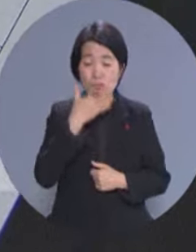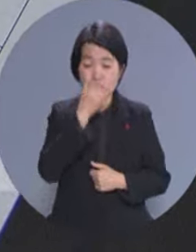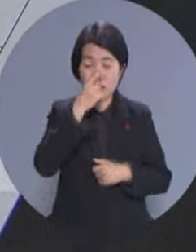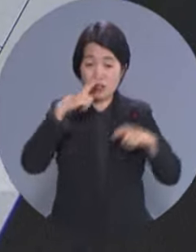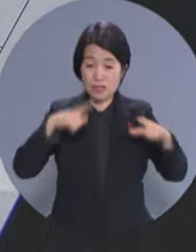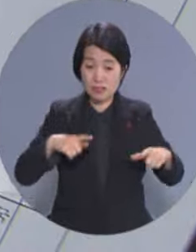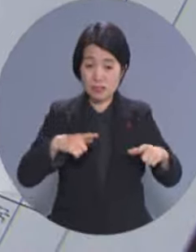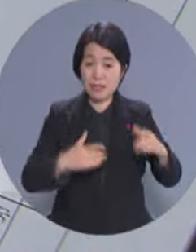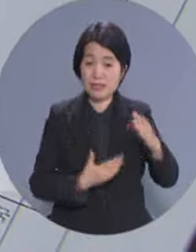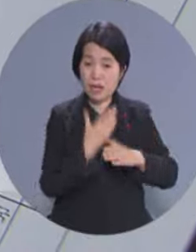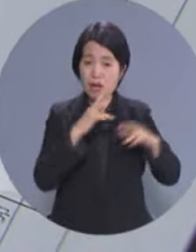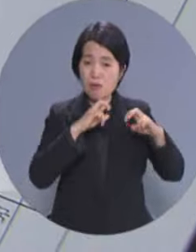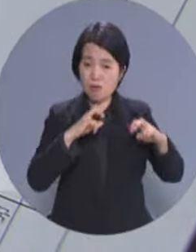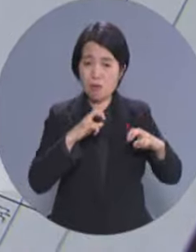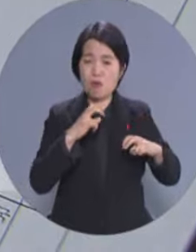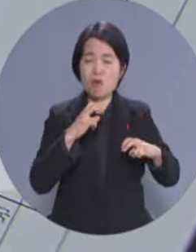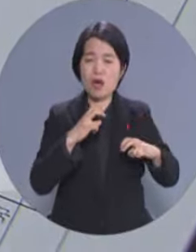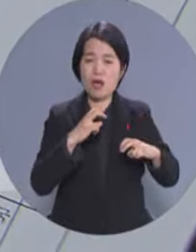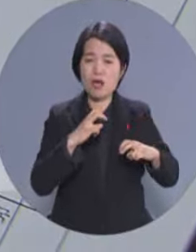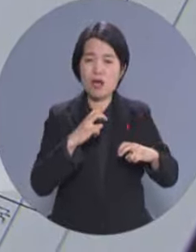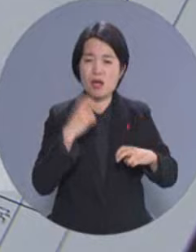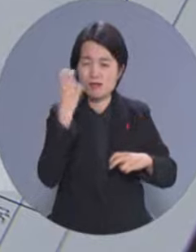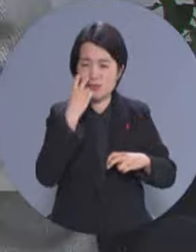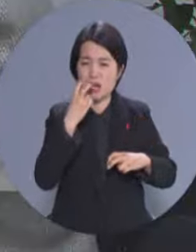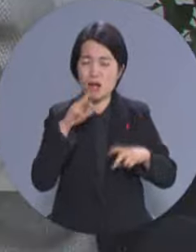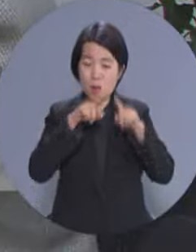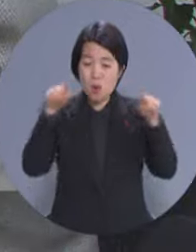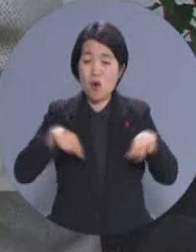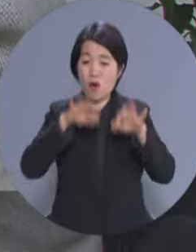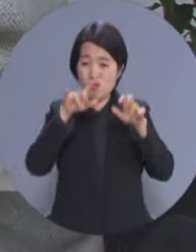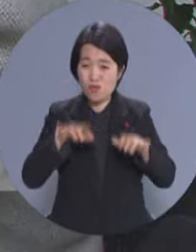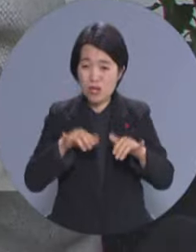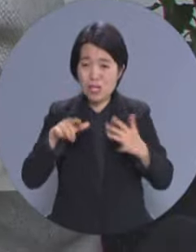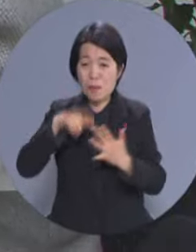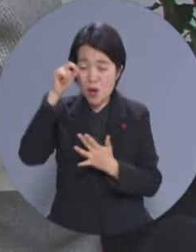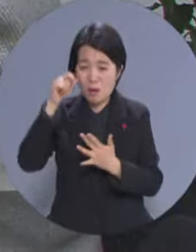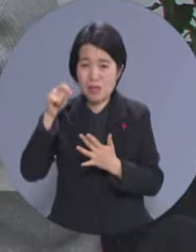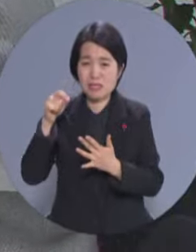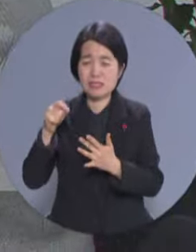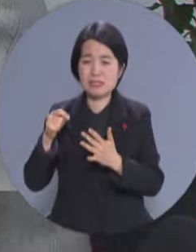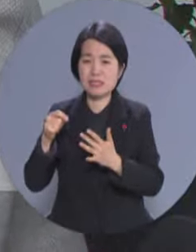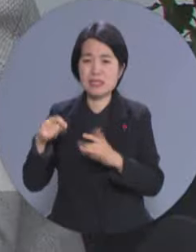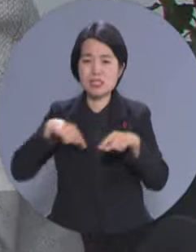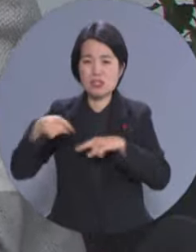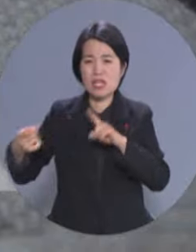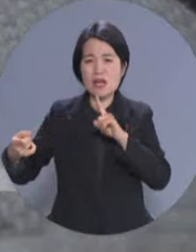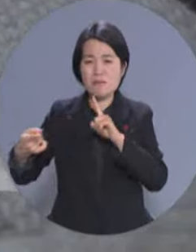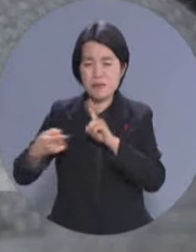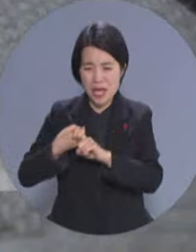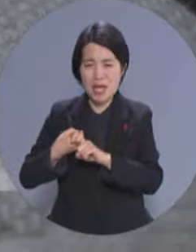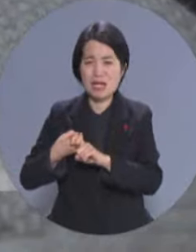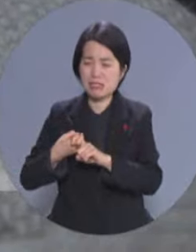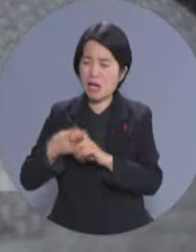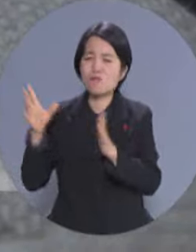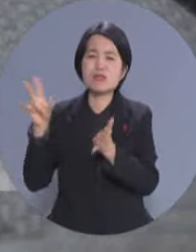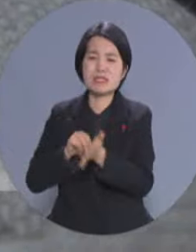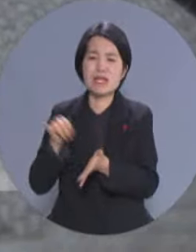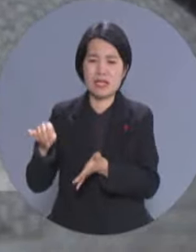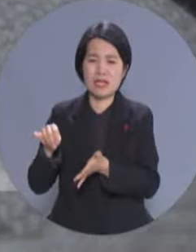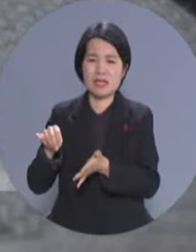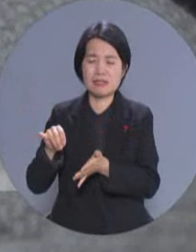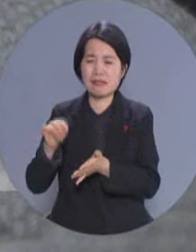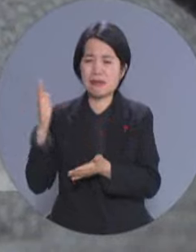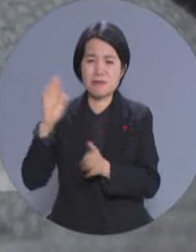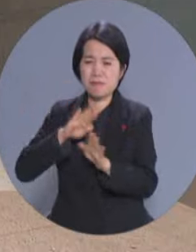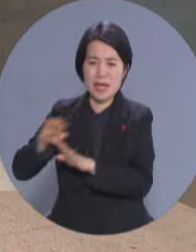여순 사건 진상조사 보고서 작성 기획단이 우편향적 인사들로 구성됐다며 재구성을 요구하며 강하게 반발하고